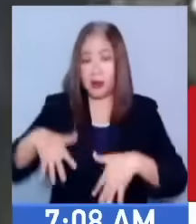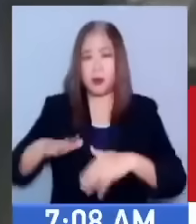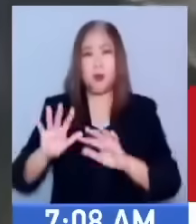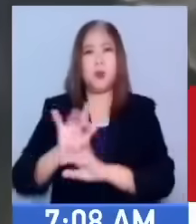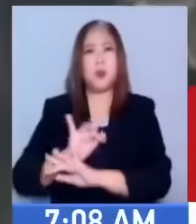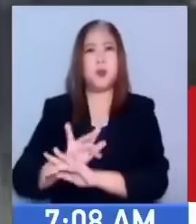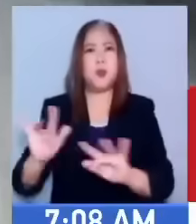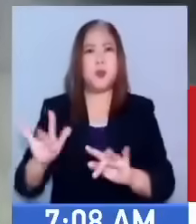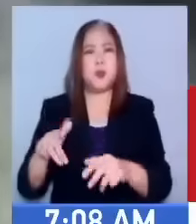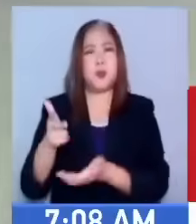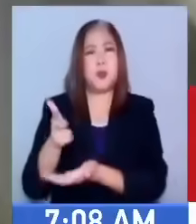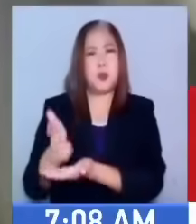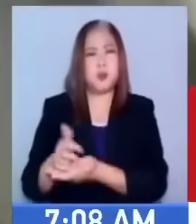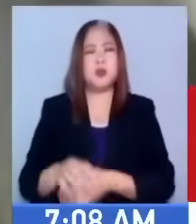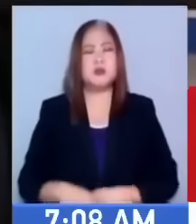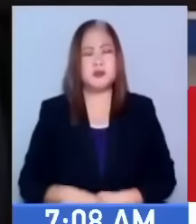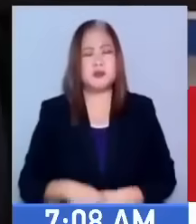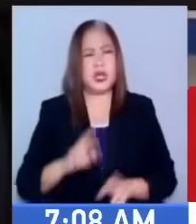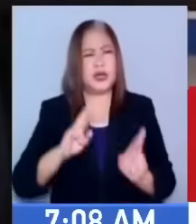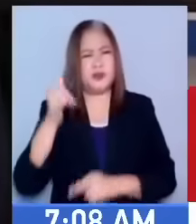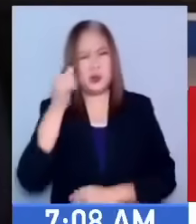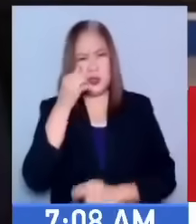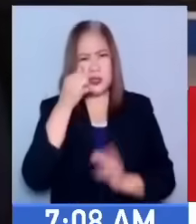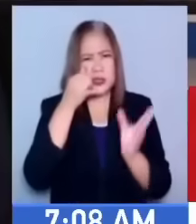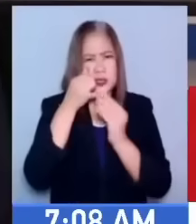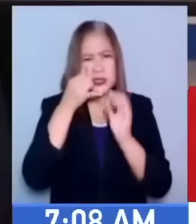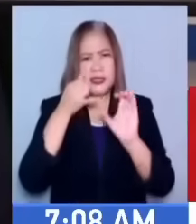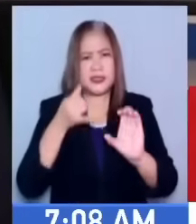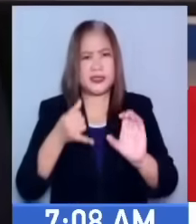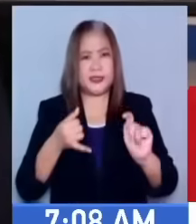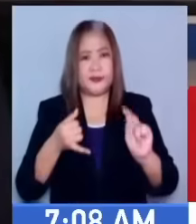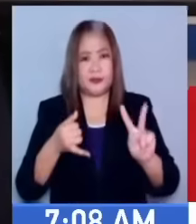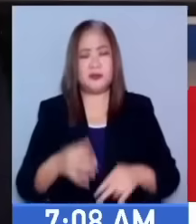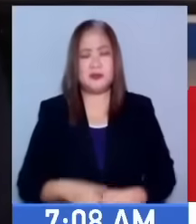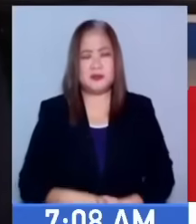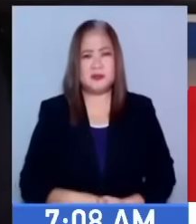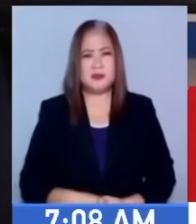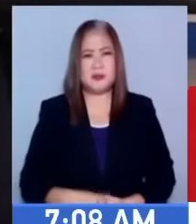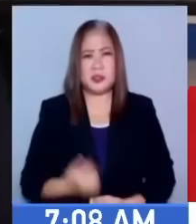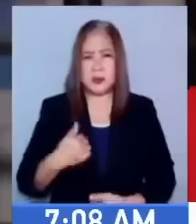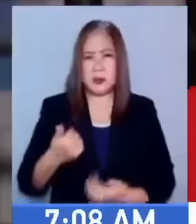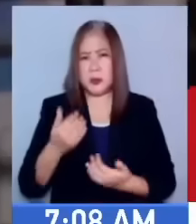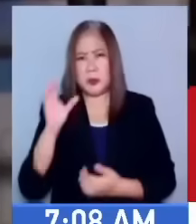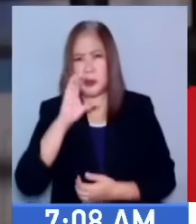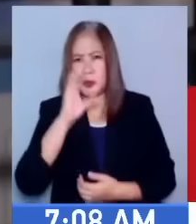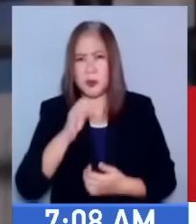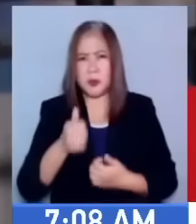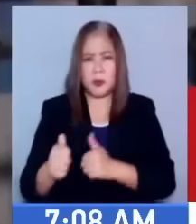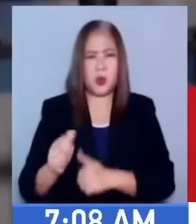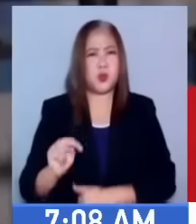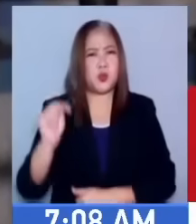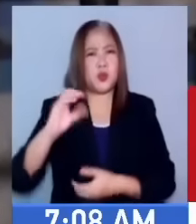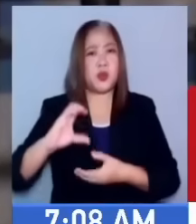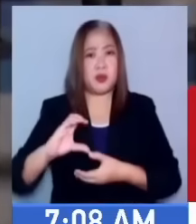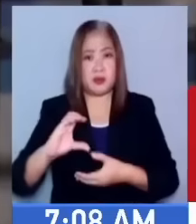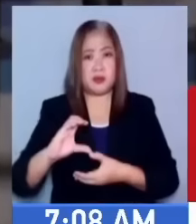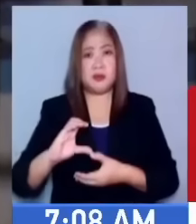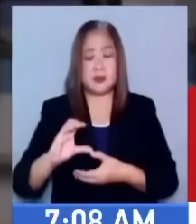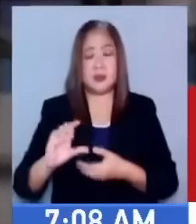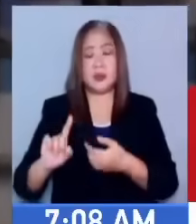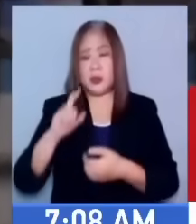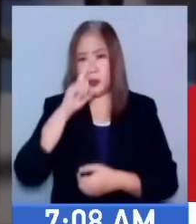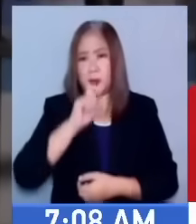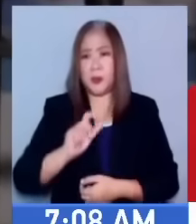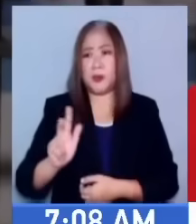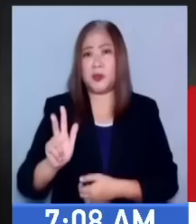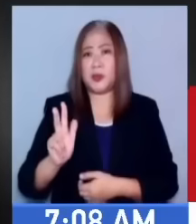ng may-ari ang kuha ng CCTV sa lugar. Sa ikinasang follow-up operation ng pulisya sa North Caloocan, naaresto ang 30-anyos sa suspect na si